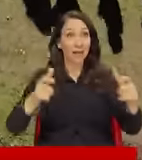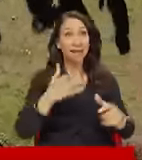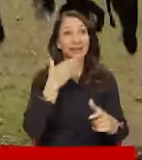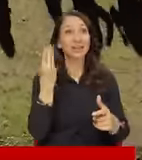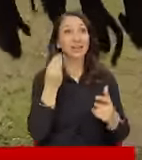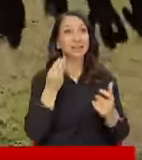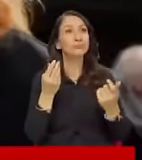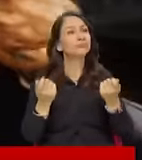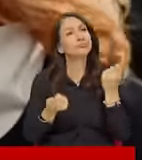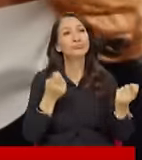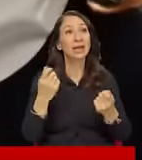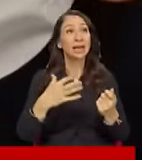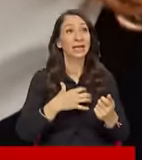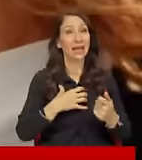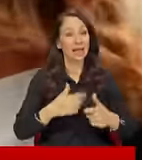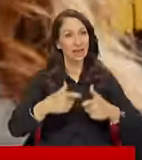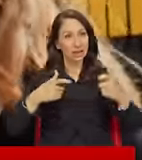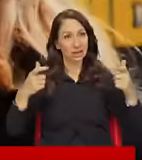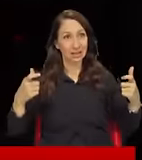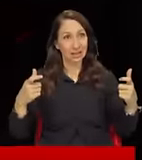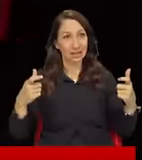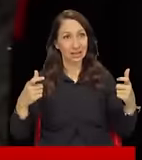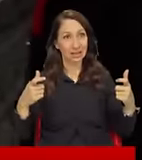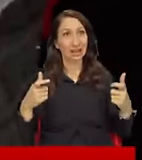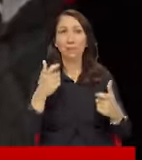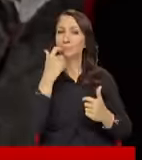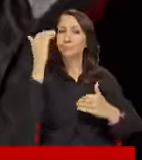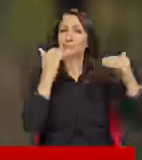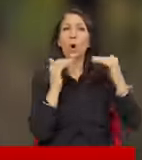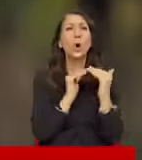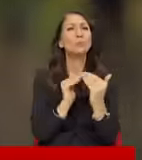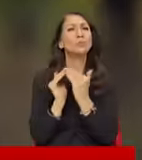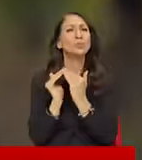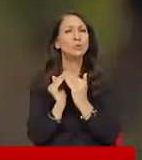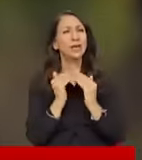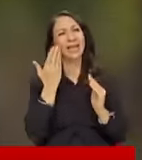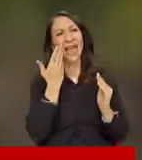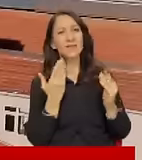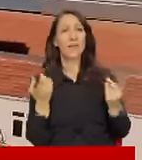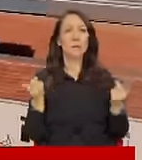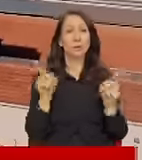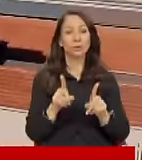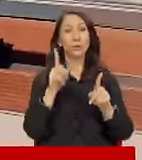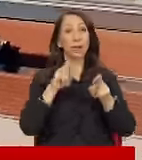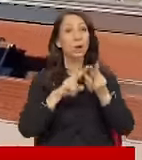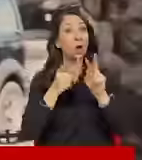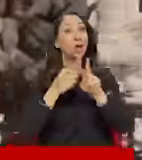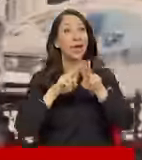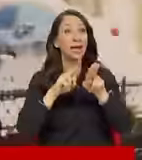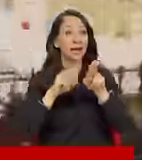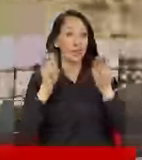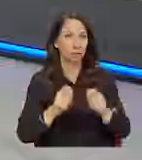gençlerin sosyalleştiği ve kendini geliştirdiği, yaş almış komşularımın keyifle bir araya geldiği bir konak